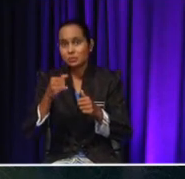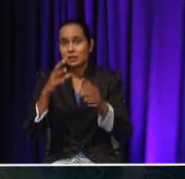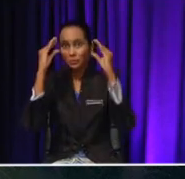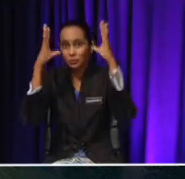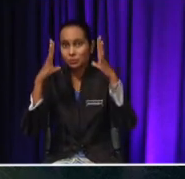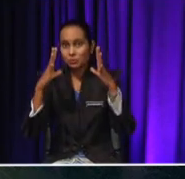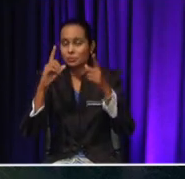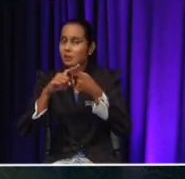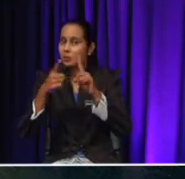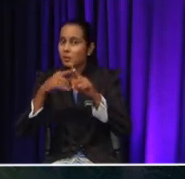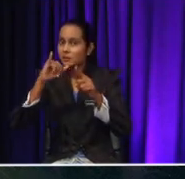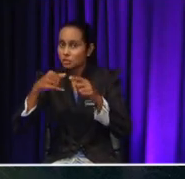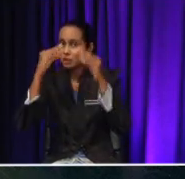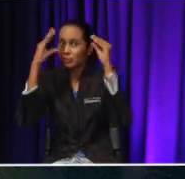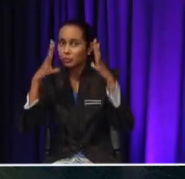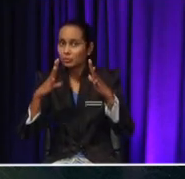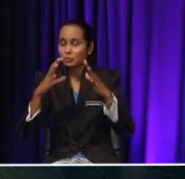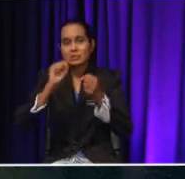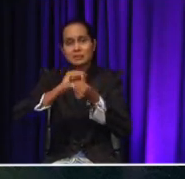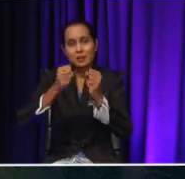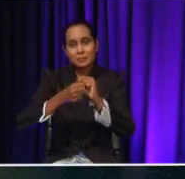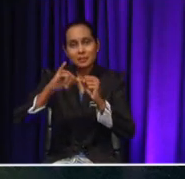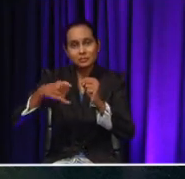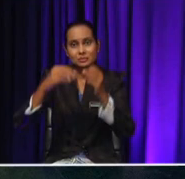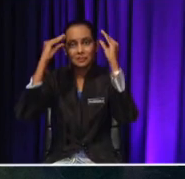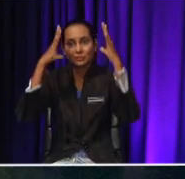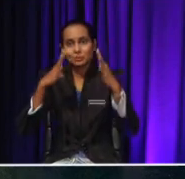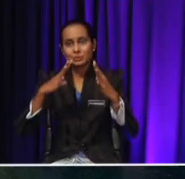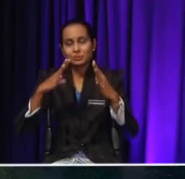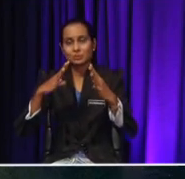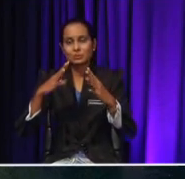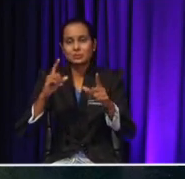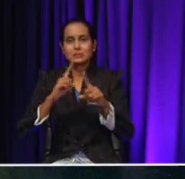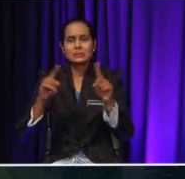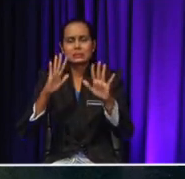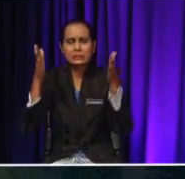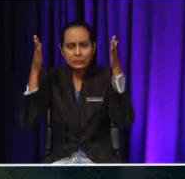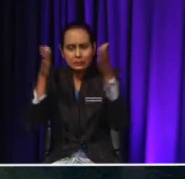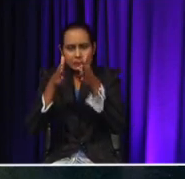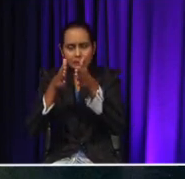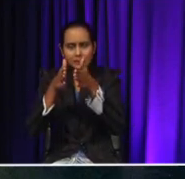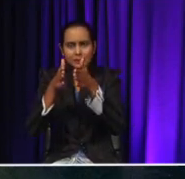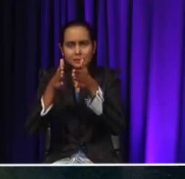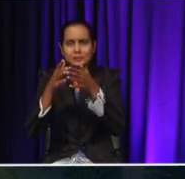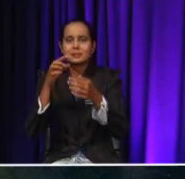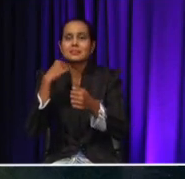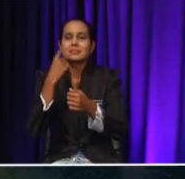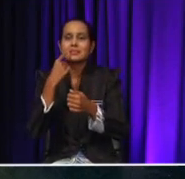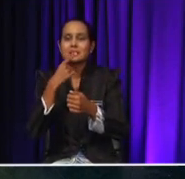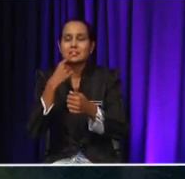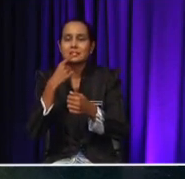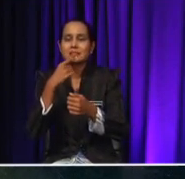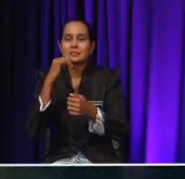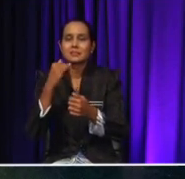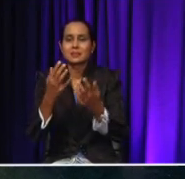kita pun guru juga sahabat kita pun guru juga jadi kita jangan sampaikan pemikiran kita jadi siapa